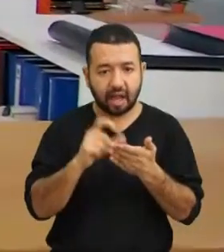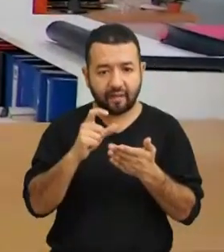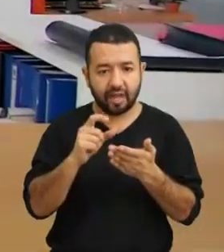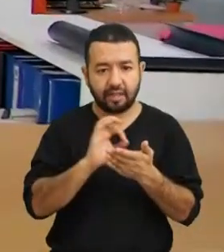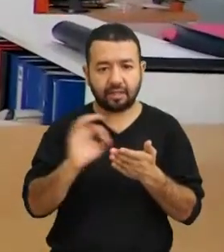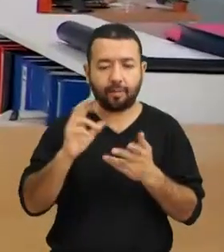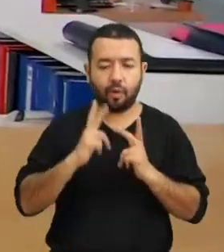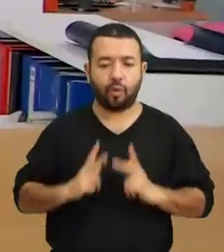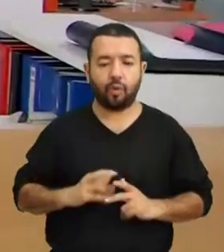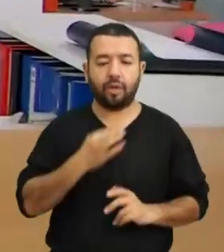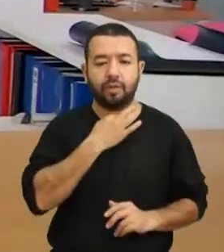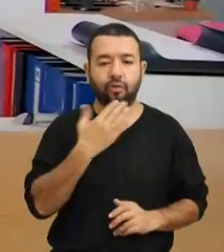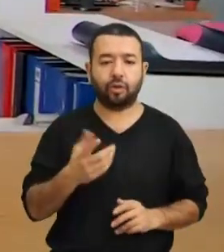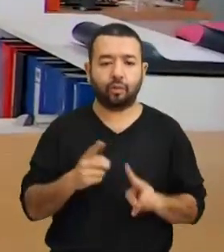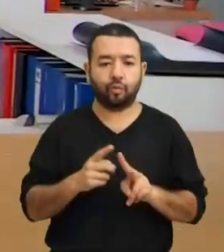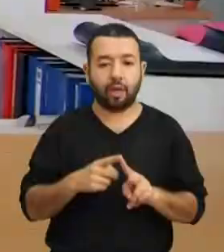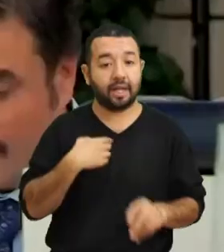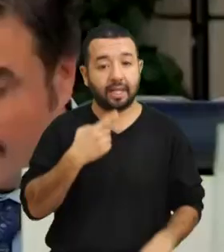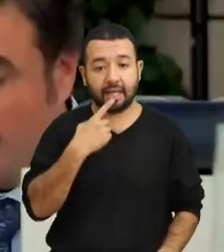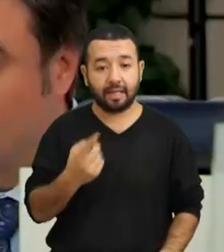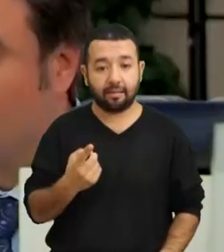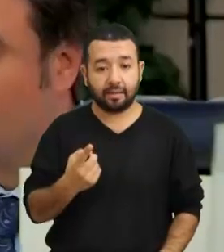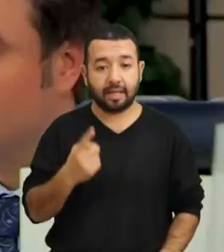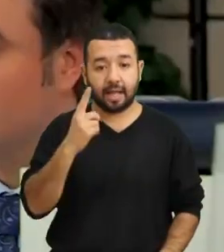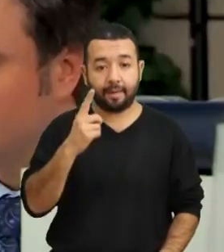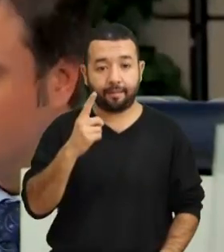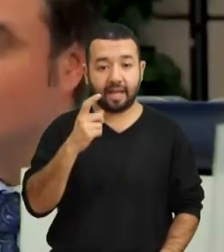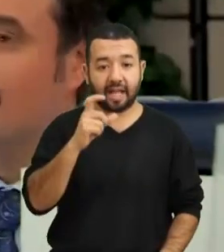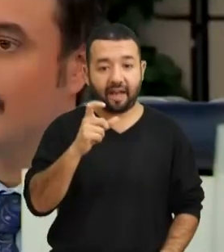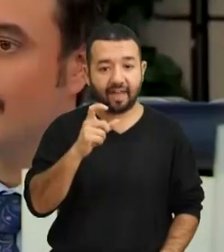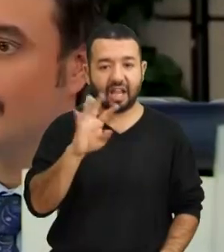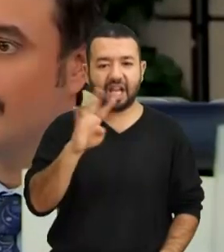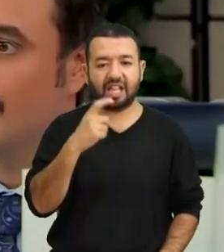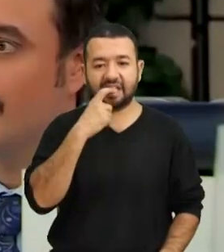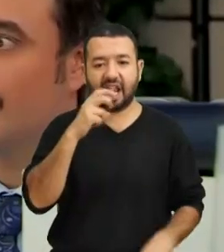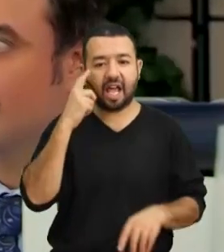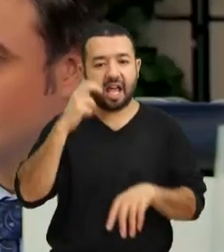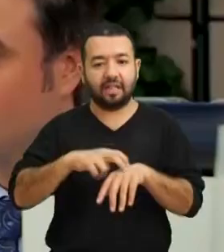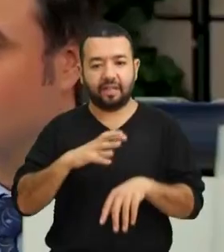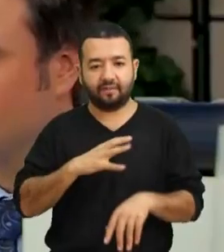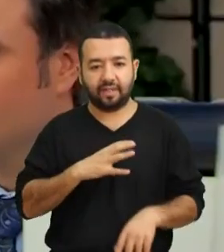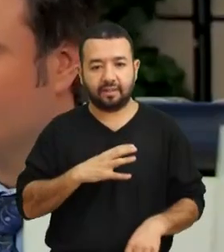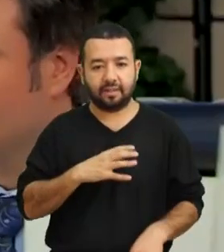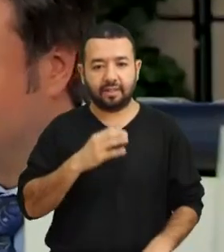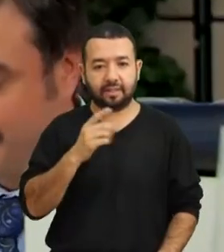Kafein. Oh, çok teşekkür ediyorum Nurhan. Ne demişler? Bir kafeinin 40 yıl hatırı vardır. İzin falan lazım olursa